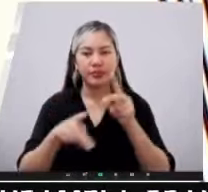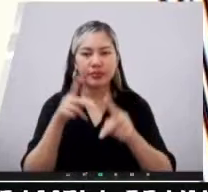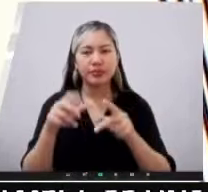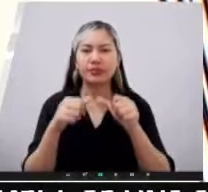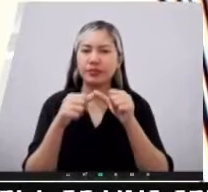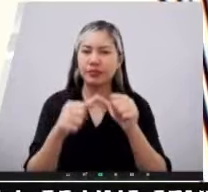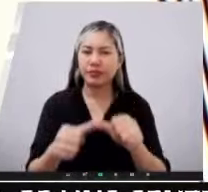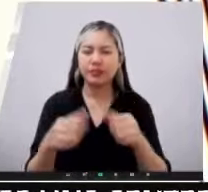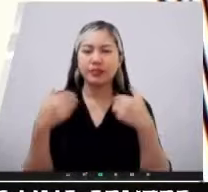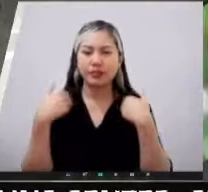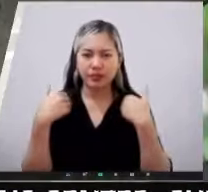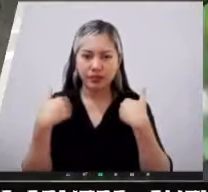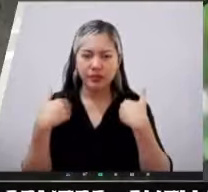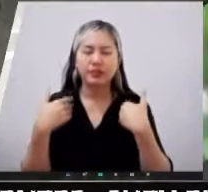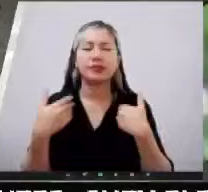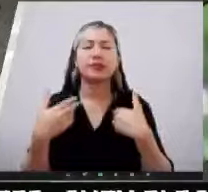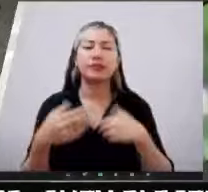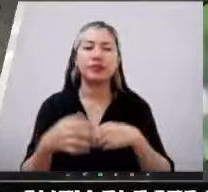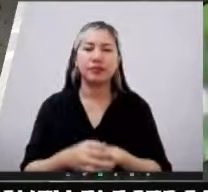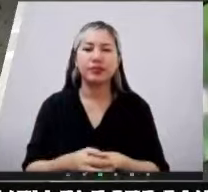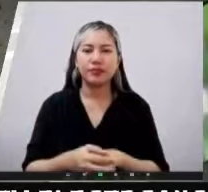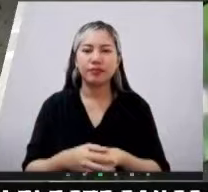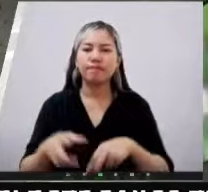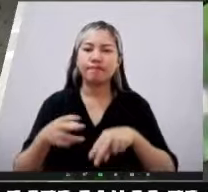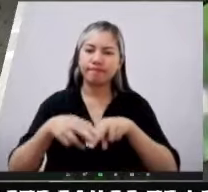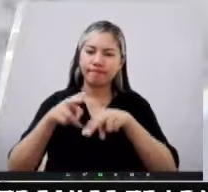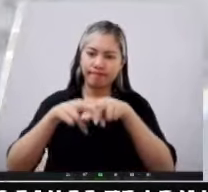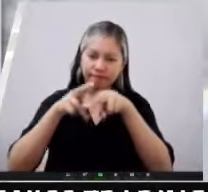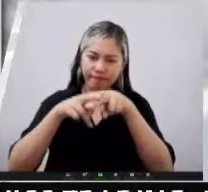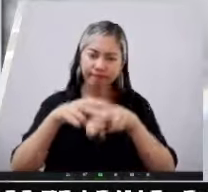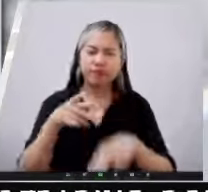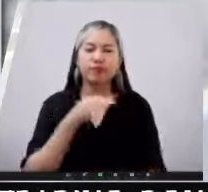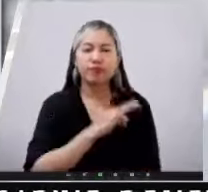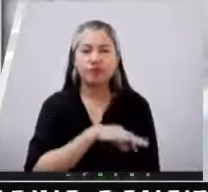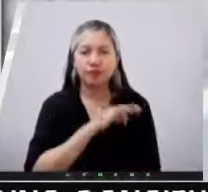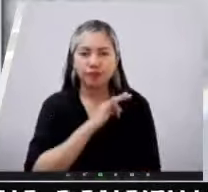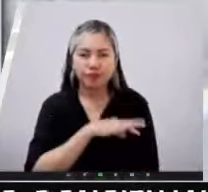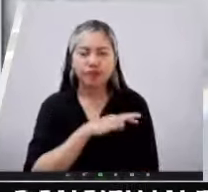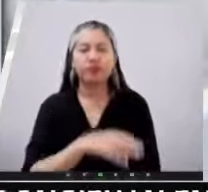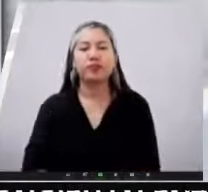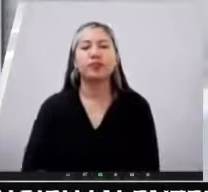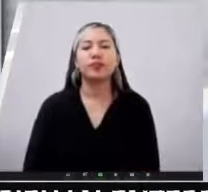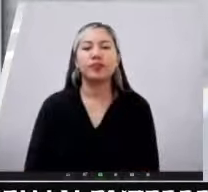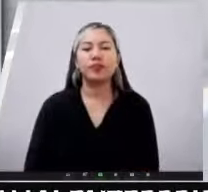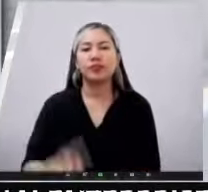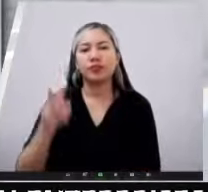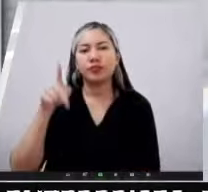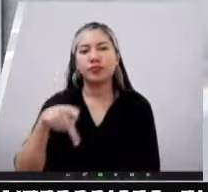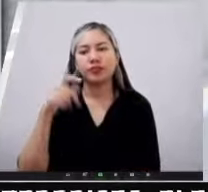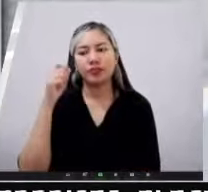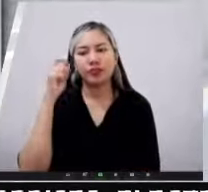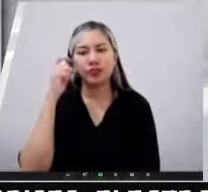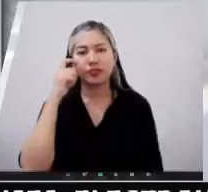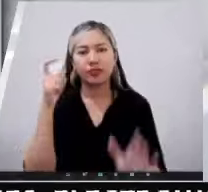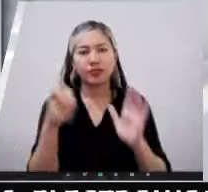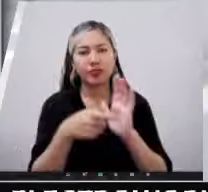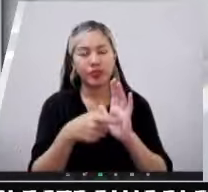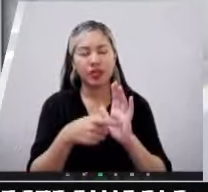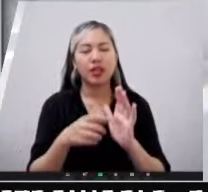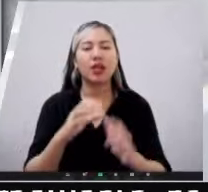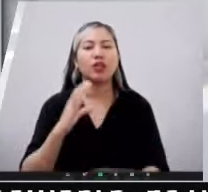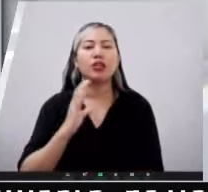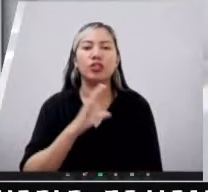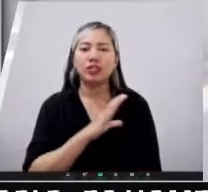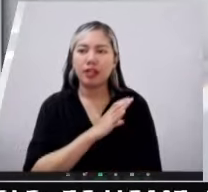ang pagpapataas at pagpapalakas ng ating mga benepisyo pino na rin ng bise-presidente ang mga mambabatas ng camara na